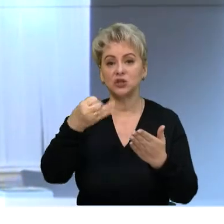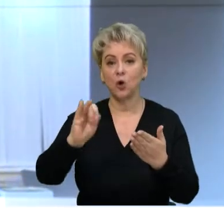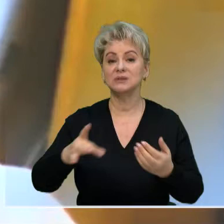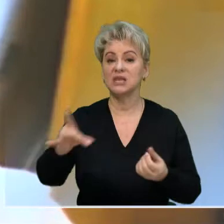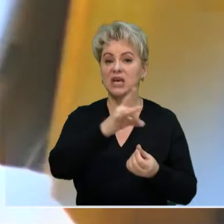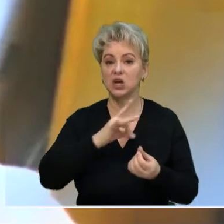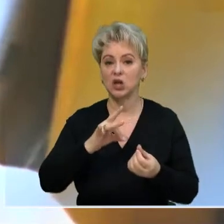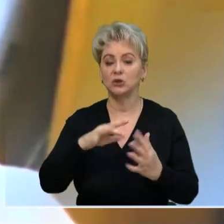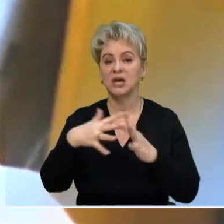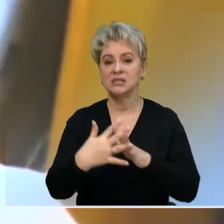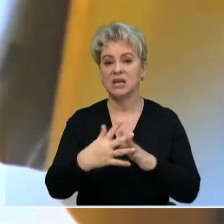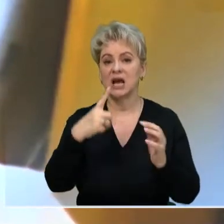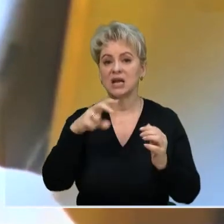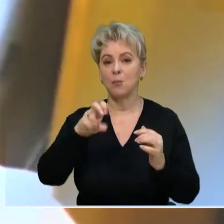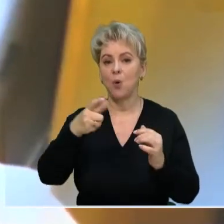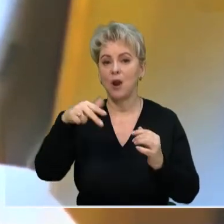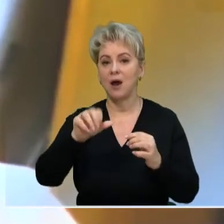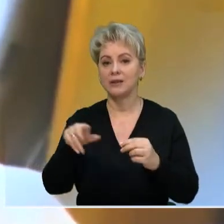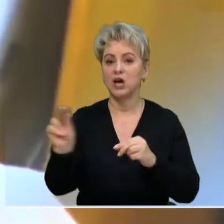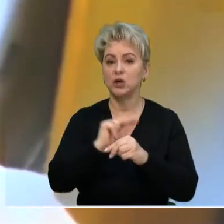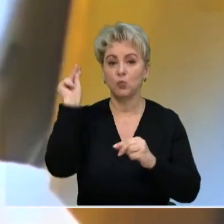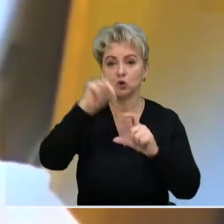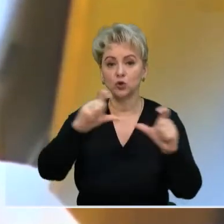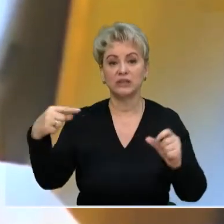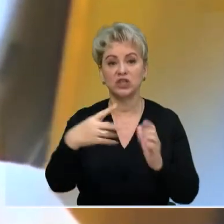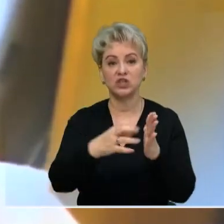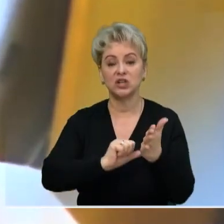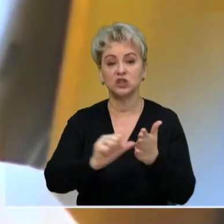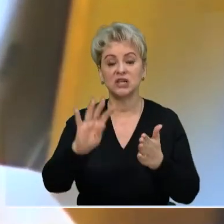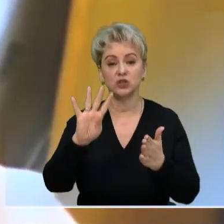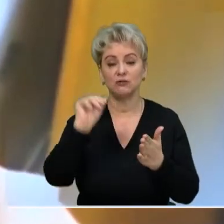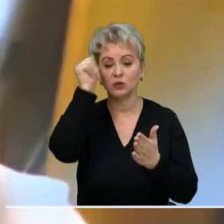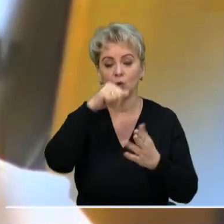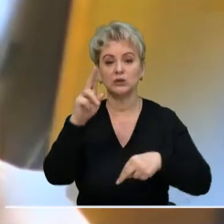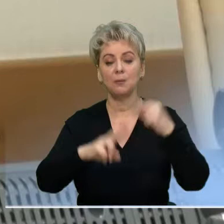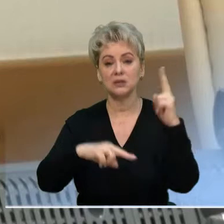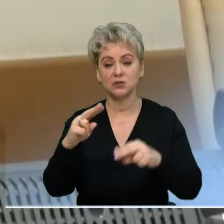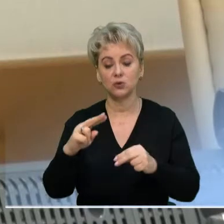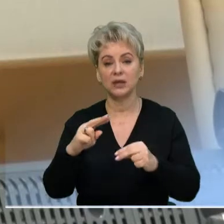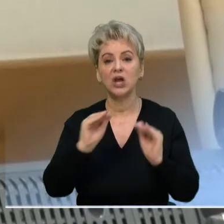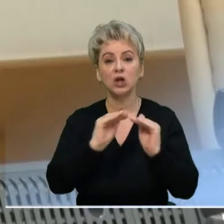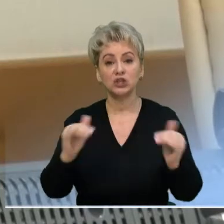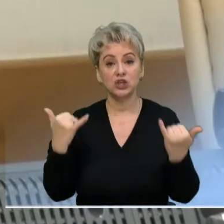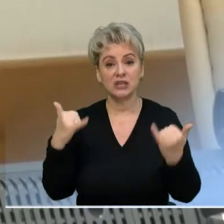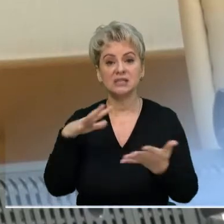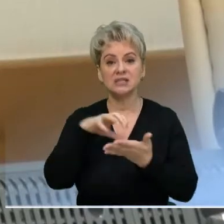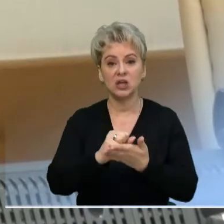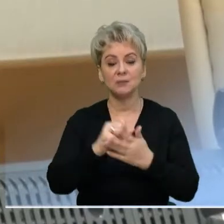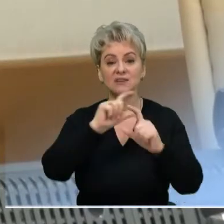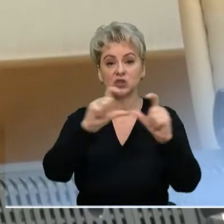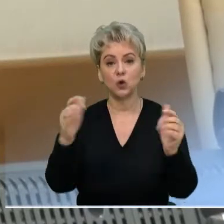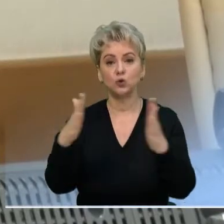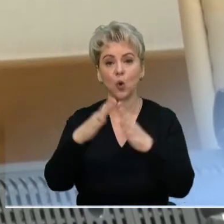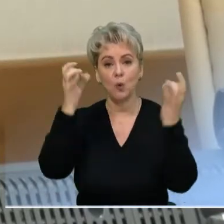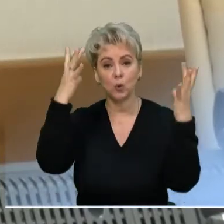Песчанокопского района. В селе Красная Поляна идет ремонт школы 1964 года постройки. Дети сейчас занимаются в здании